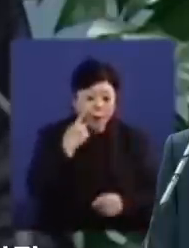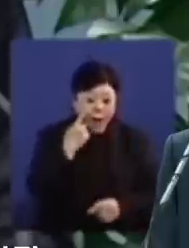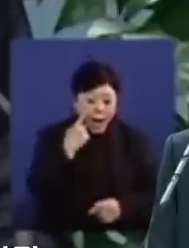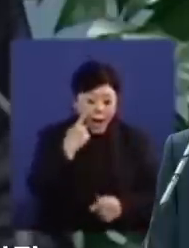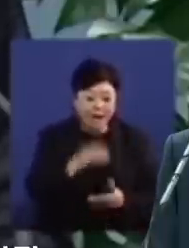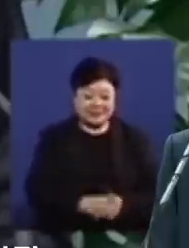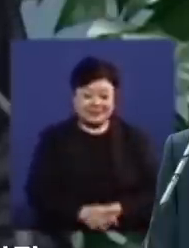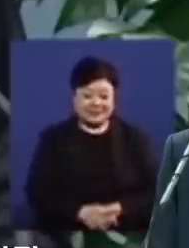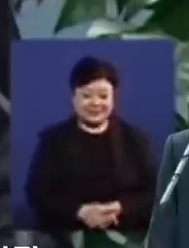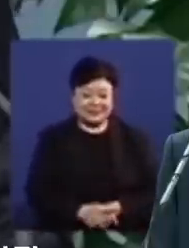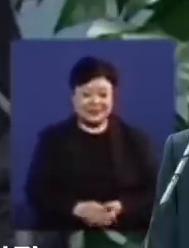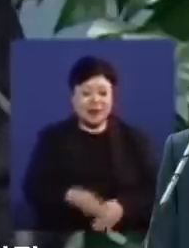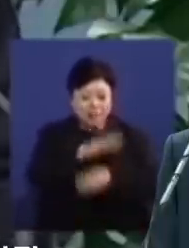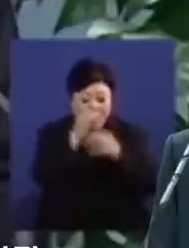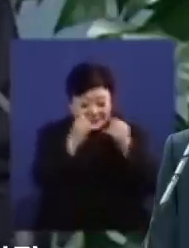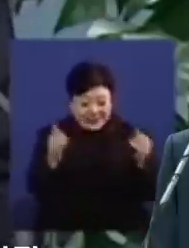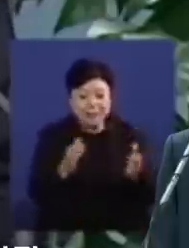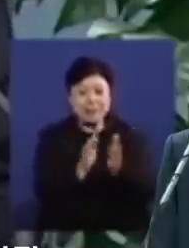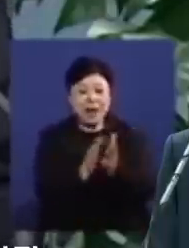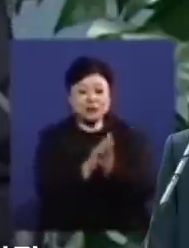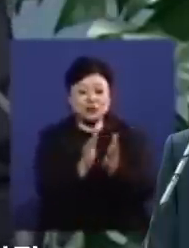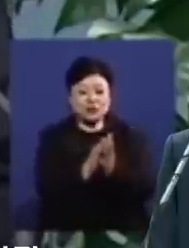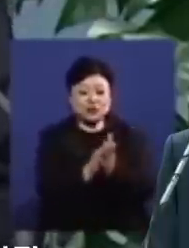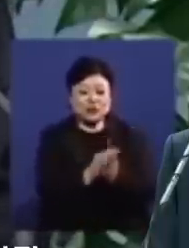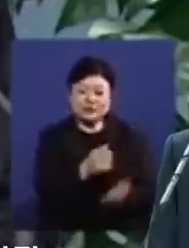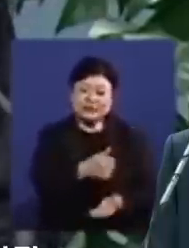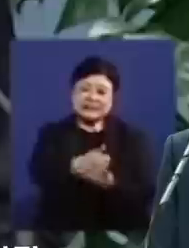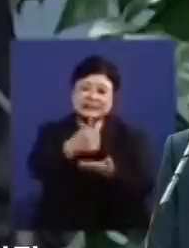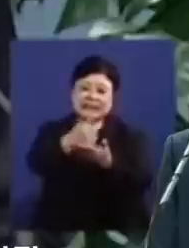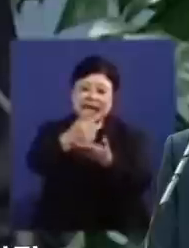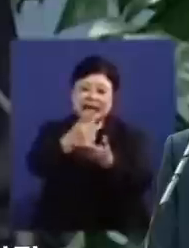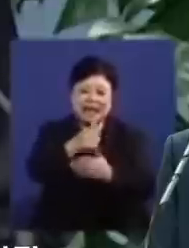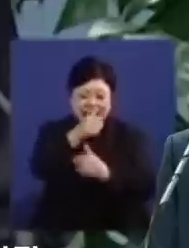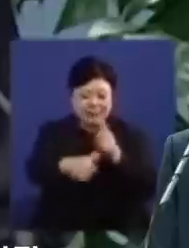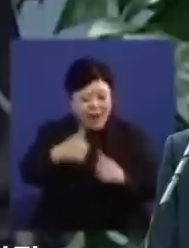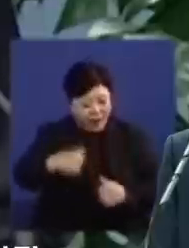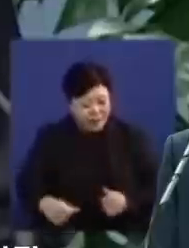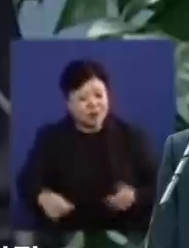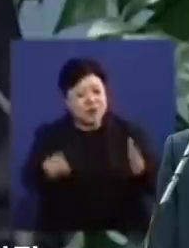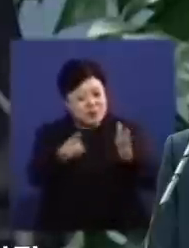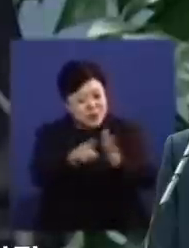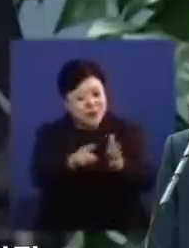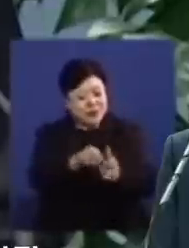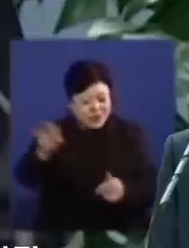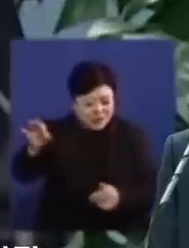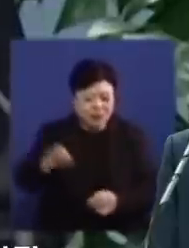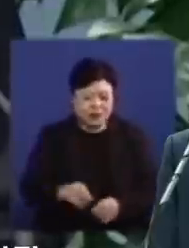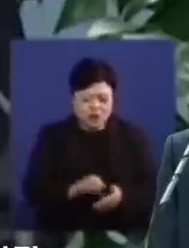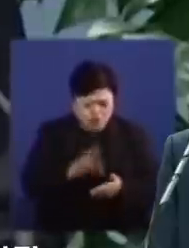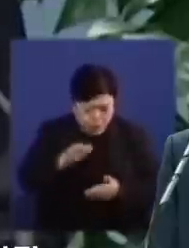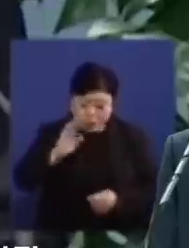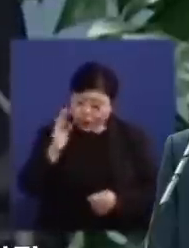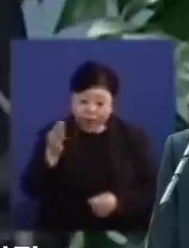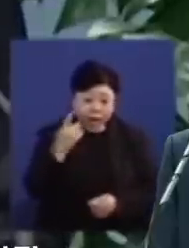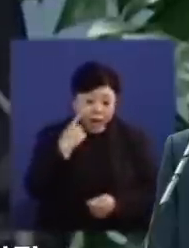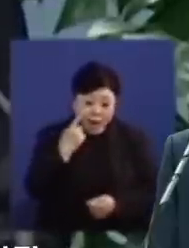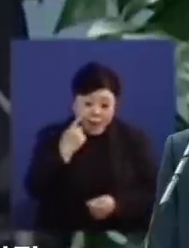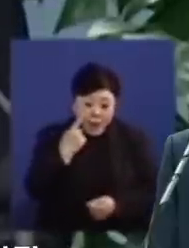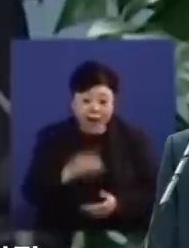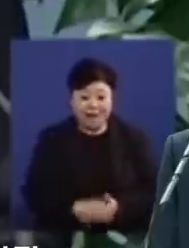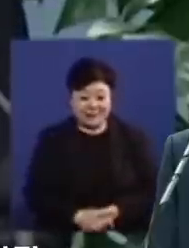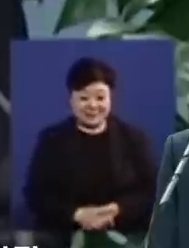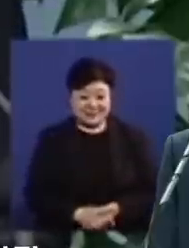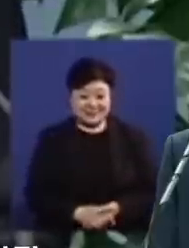일어서면 모든 사람이 박수를 치고 너보고 하나님의 아들이라고 인정하고 유명해지지 않겠냐. 그러니 그렇게